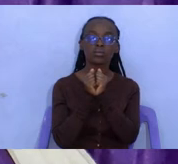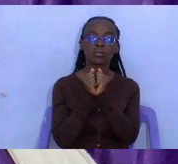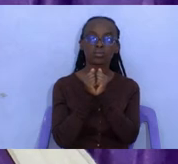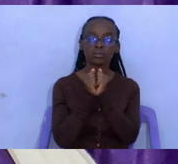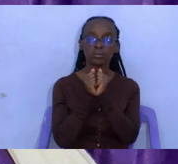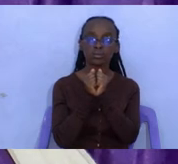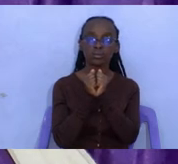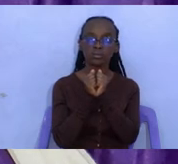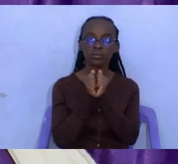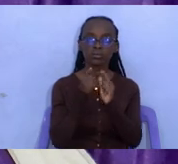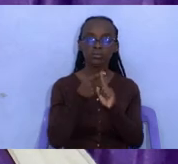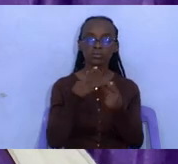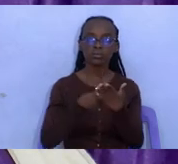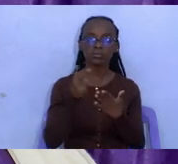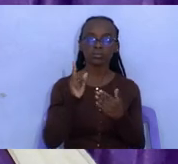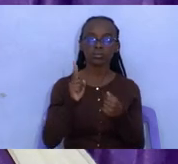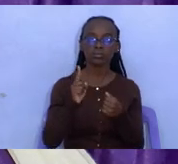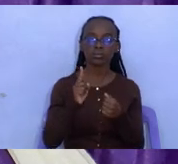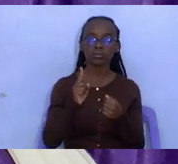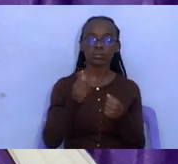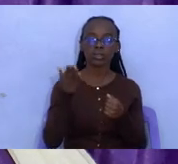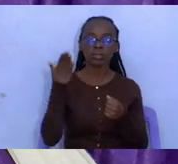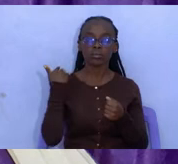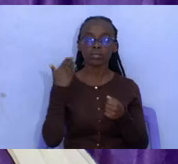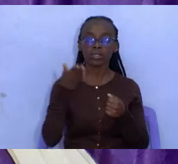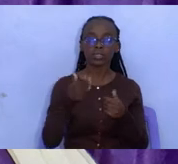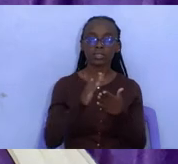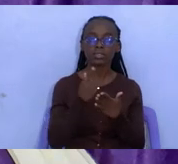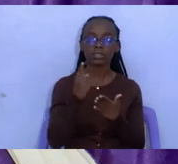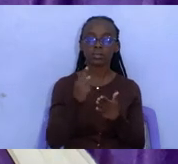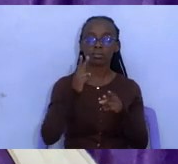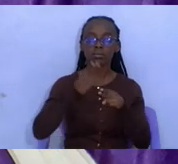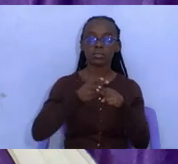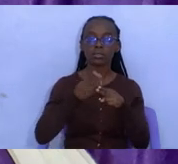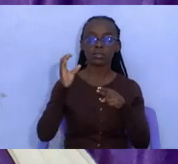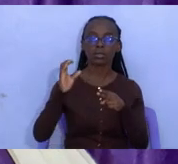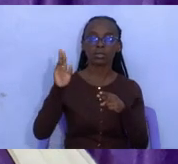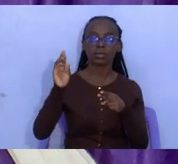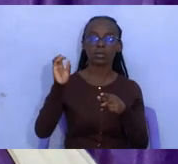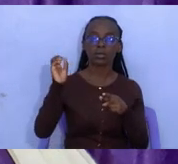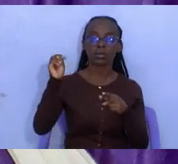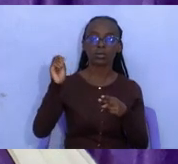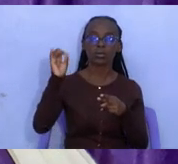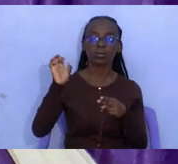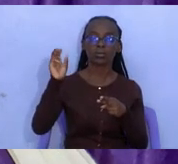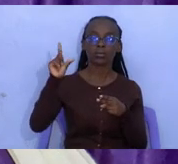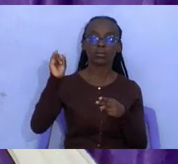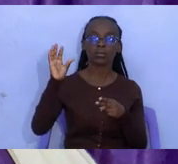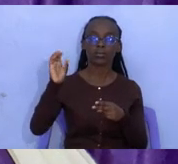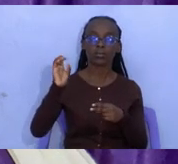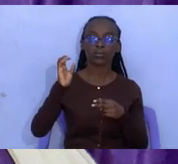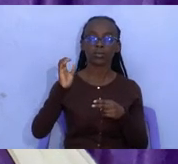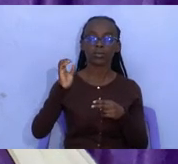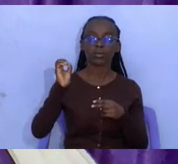Inasema hivi from verse number 1. Palikuwa na mtu Kaisaria jina lake Cornelio, akida wa